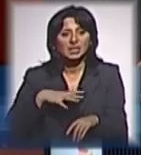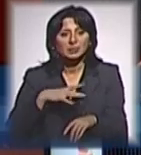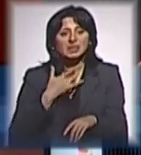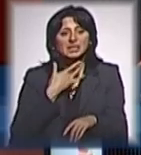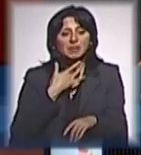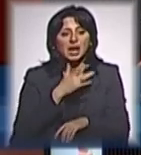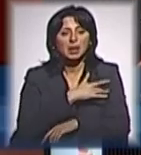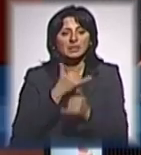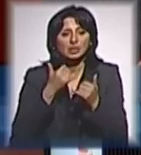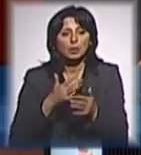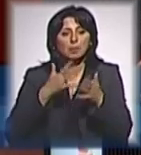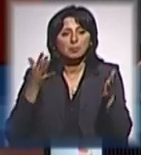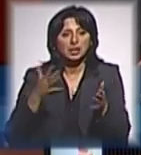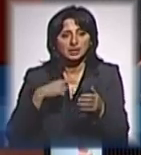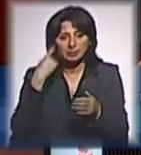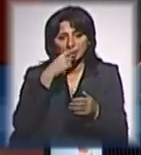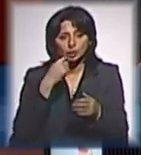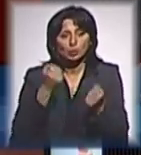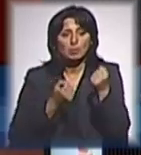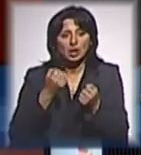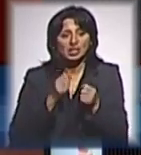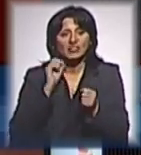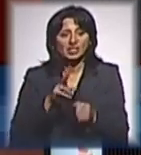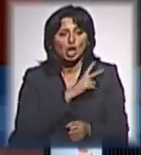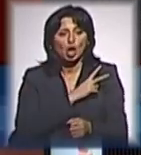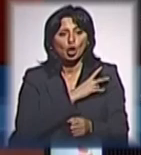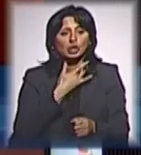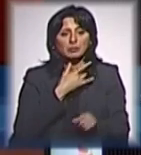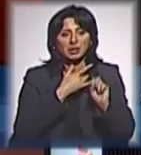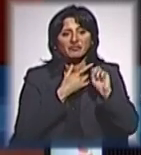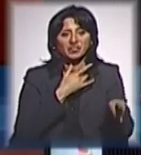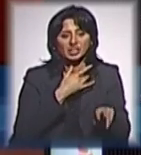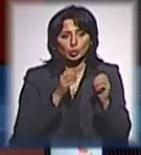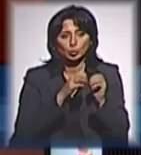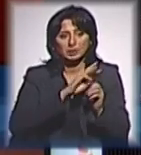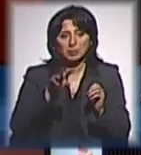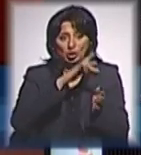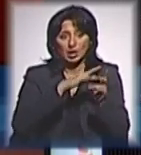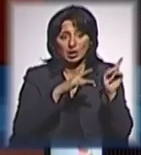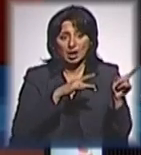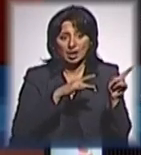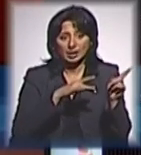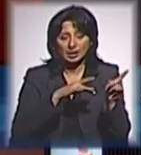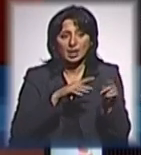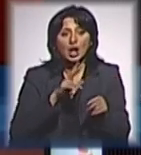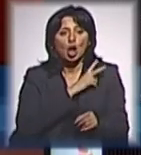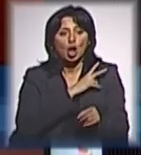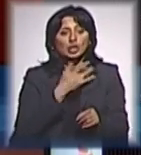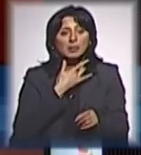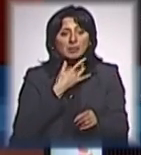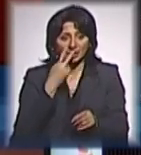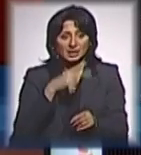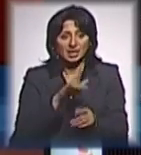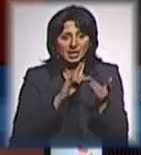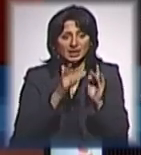თბილისის მერიას ემსახურება დღეს უფრო მეტი პერსონალური ავტომობილი ვიდრე ლონდონის მერიას, რომელიც არის 15 მილიონიანი ქალაქი. ლონდონის მერი ალბათ ნანახი